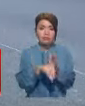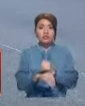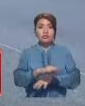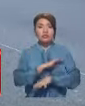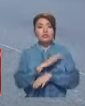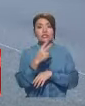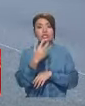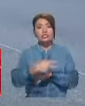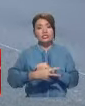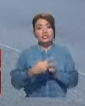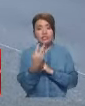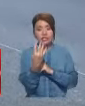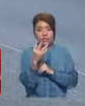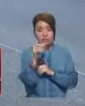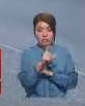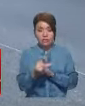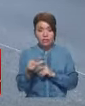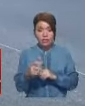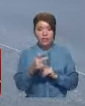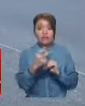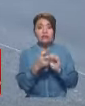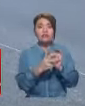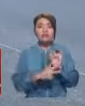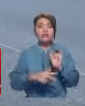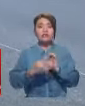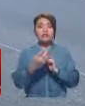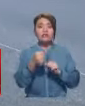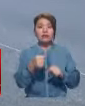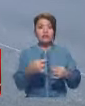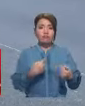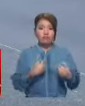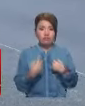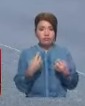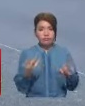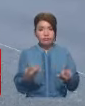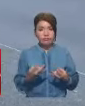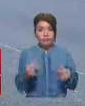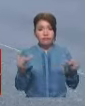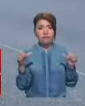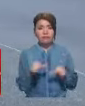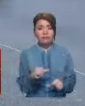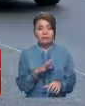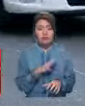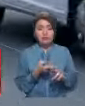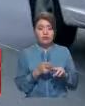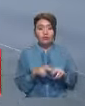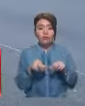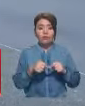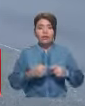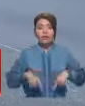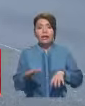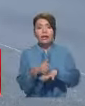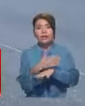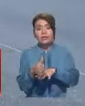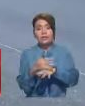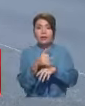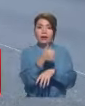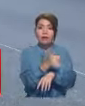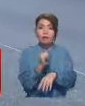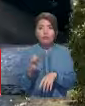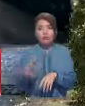34 человека. Еще 386 получили увечья. К слову, правоохранители не считают отдельно случаи на хороших